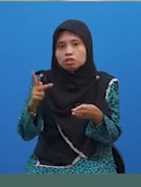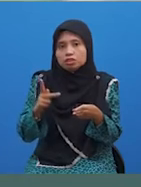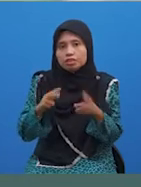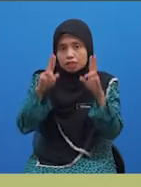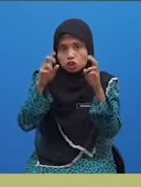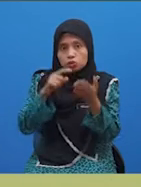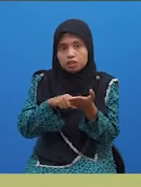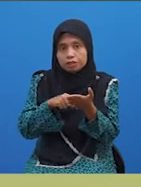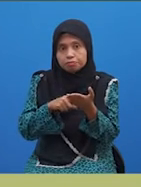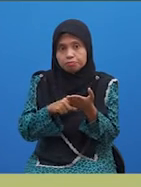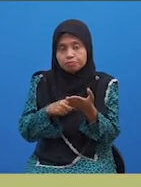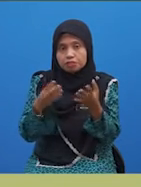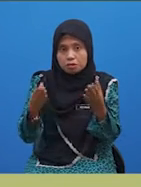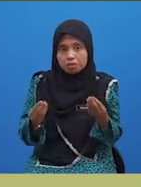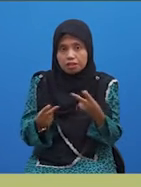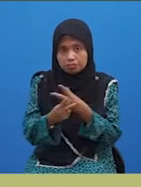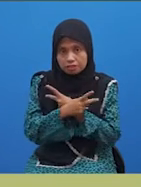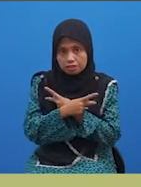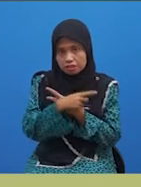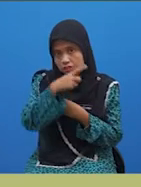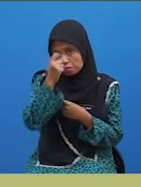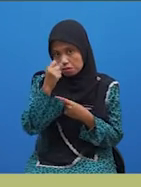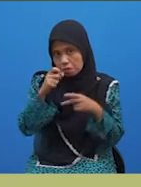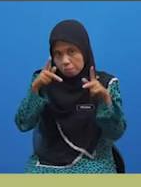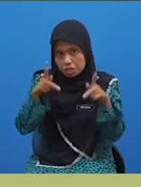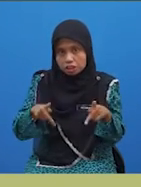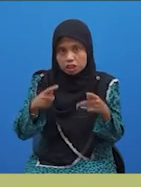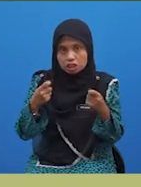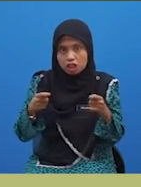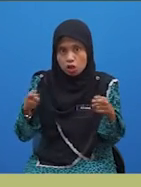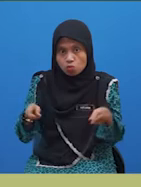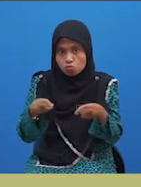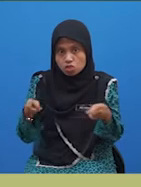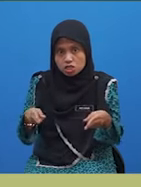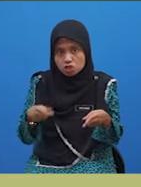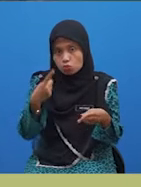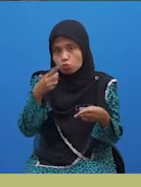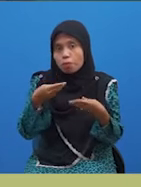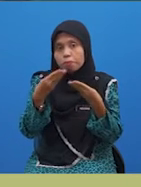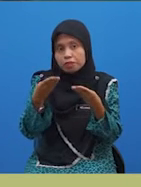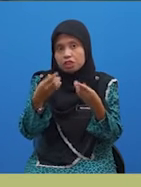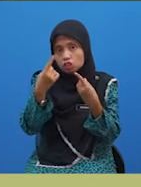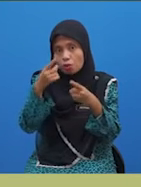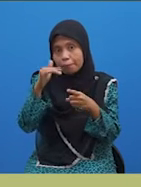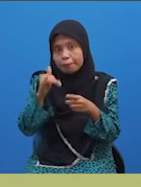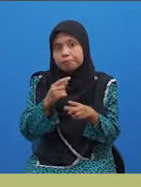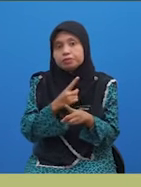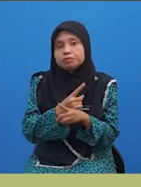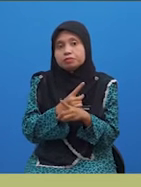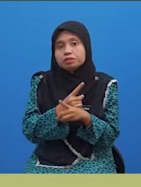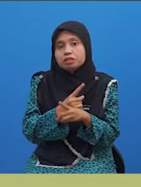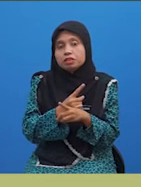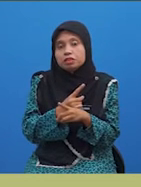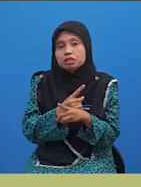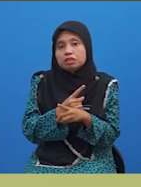ini. Terima kasih kerana pelajar-pelajar telah berusaha untuk memberikan jawapan yang tepat.